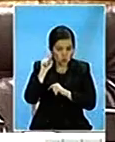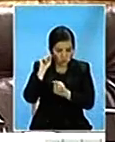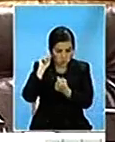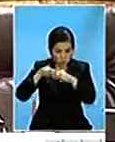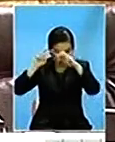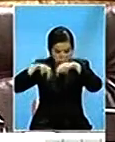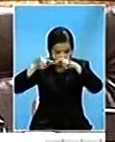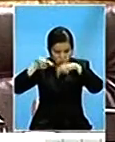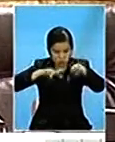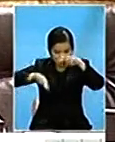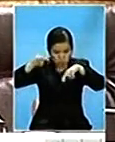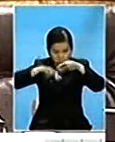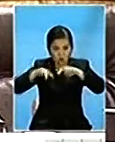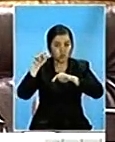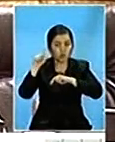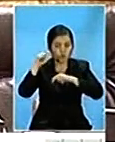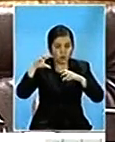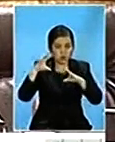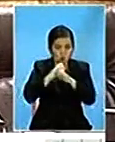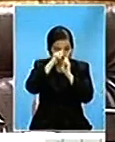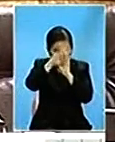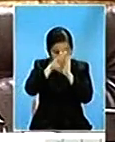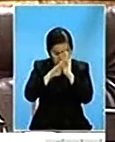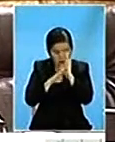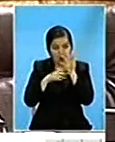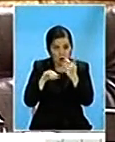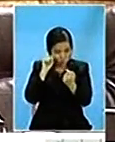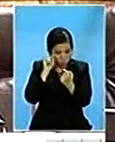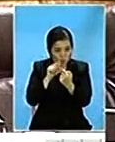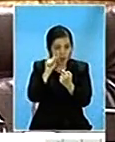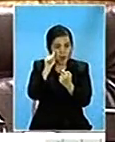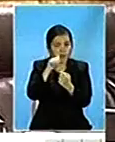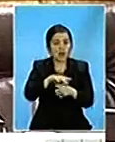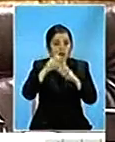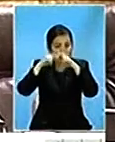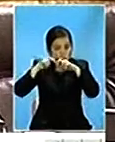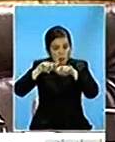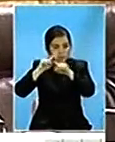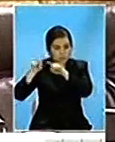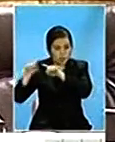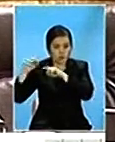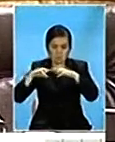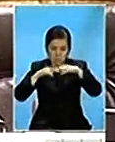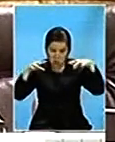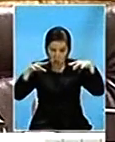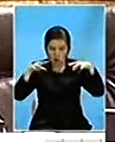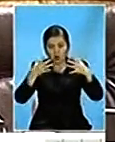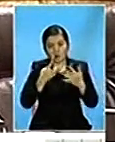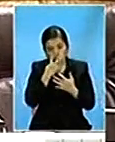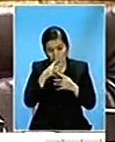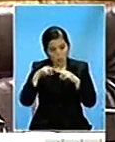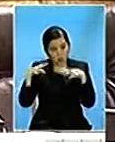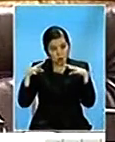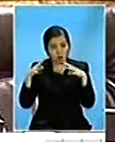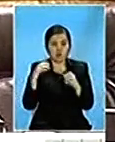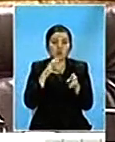วนก่อนเพื่อจัดทำรูปแบบและรายการออกมาถ้ามันมีความเหมาะสมการศึกษาต่างๆถ้าไม่มีความไม่เหมาะสมหรือไม่อะไรต่างๆเหล่านั้นเ